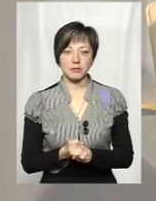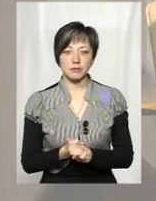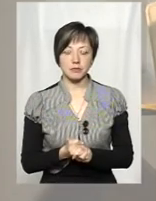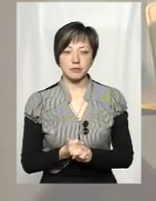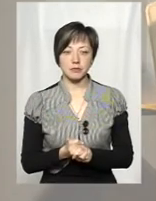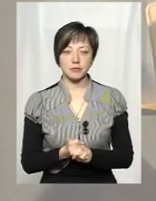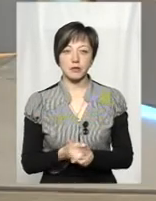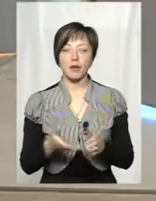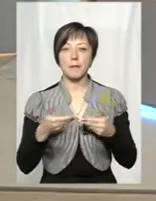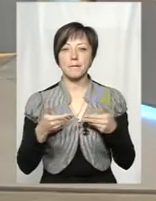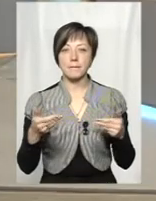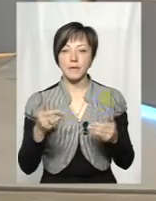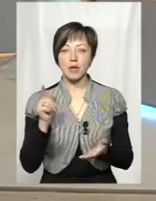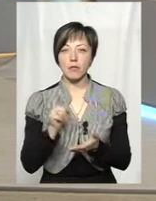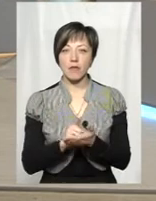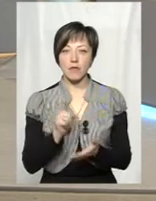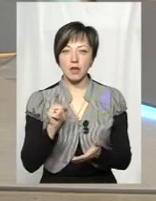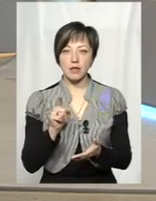Ми повинні пробуджувати в собі